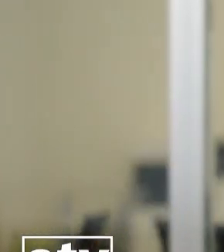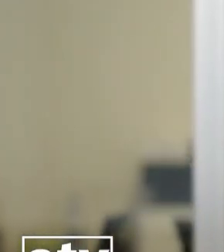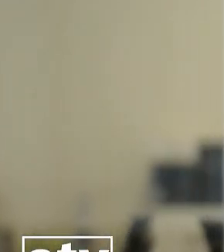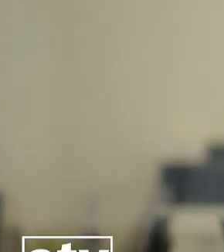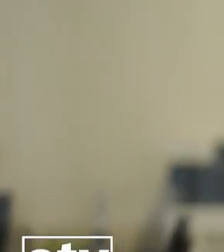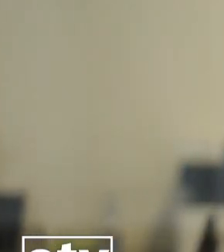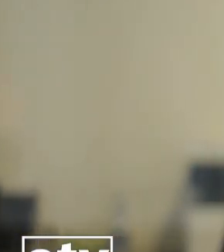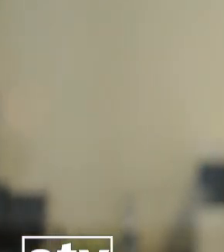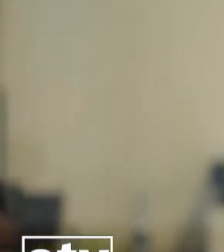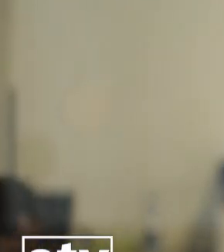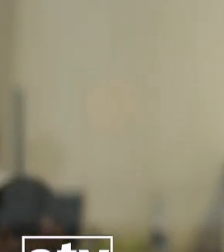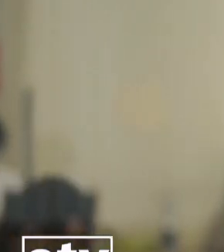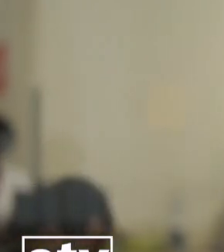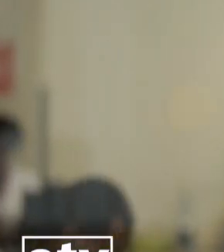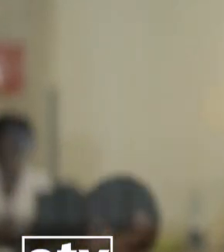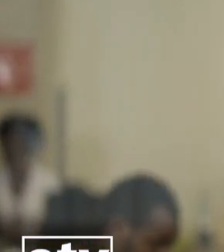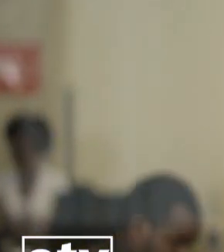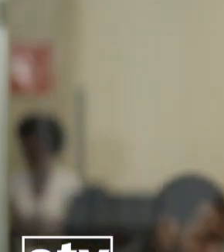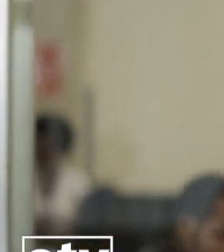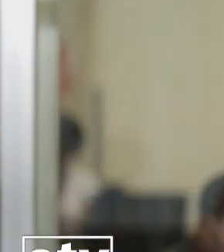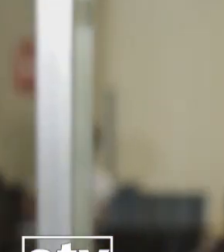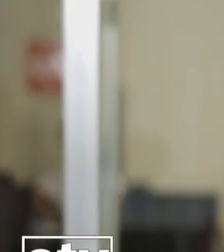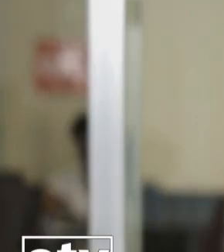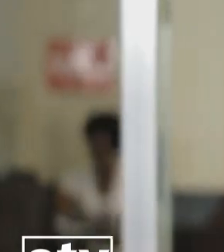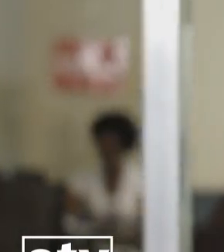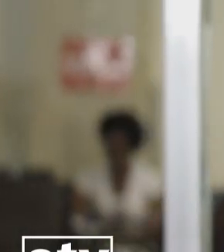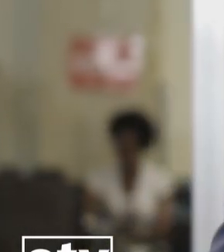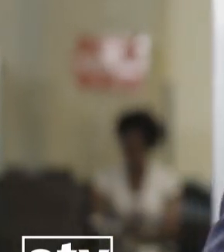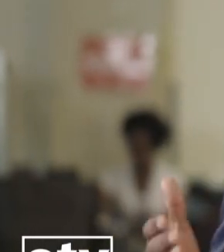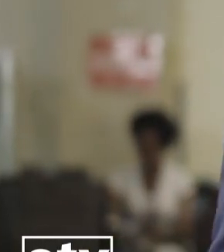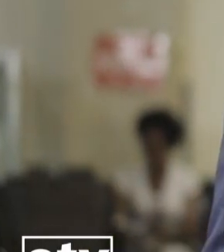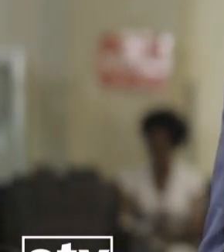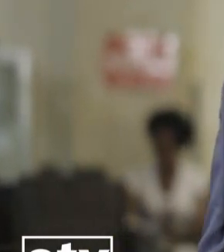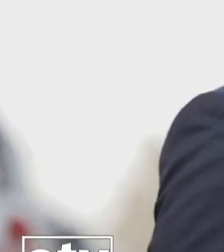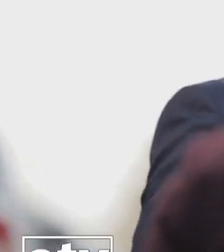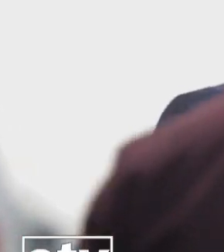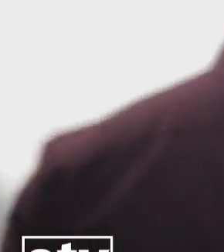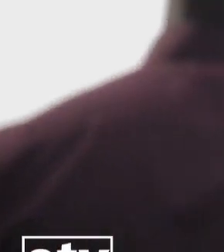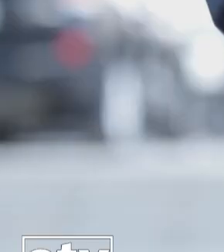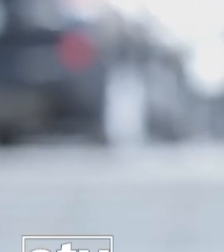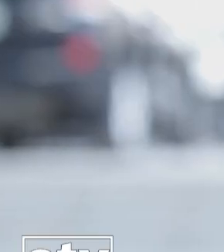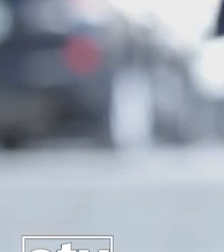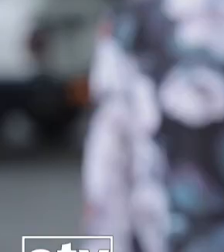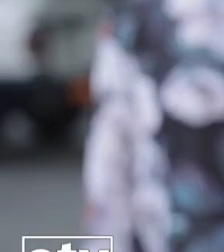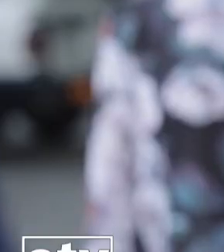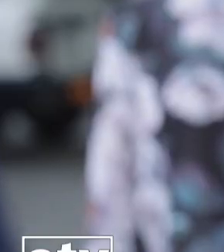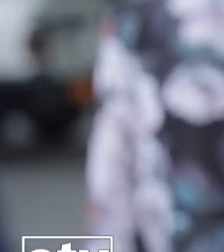ለተሻለ ነገ የምንቆጥበው ገንዘብ ልዩና ጠቃሚ ለሆኑ ሽልማቶች እጩ ሲያደርግ እንዴት ደስ ይላል!